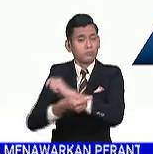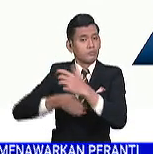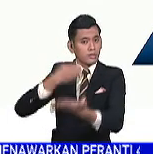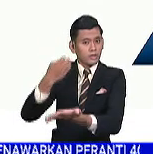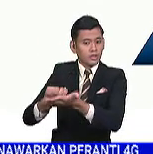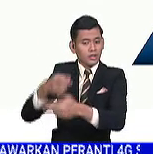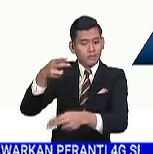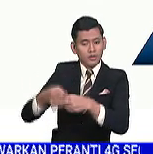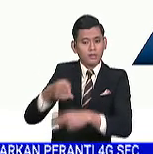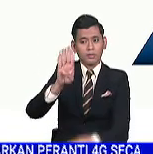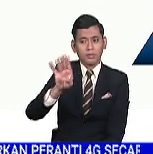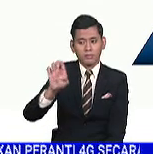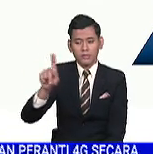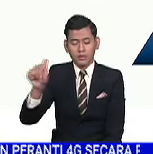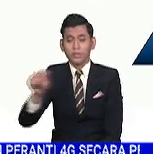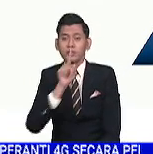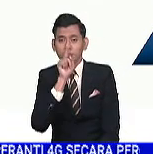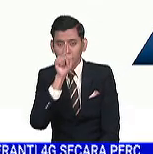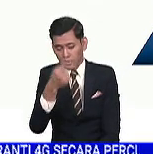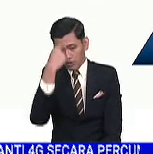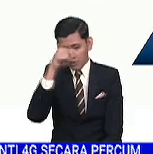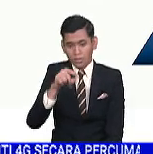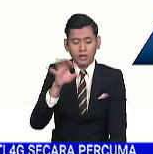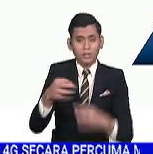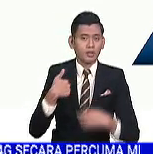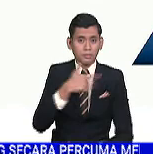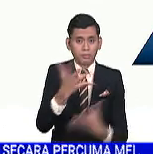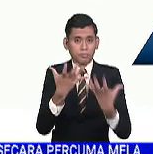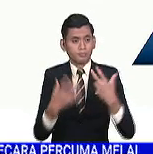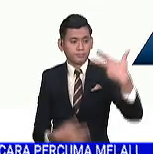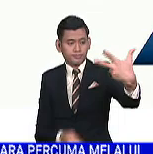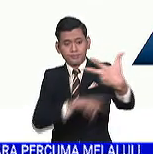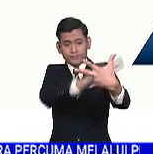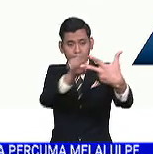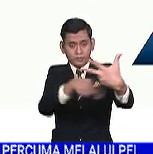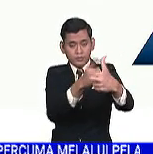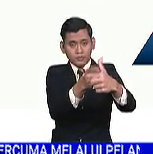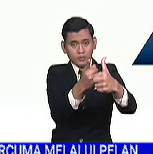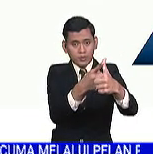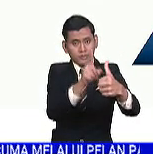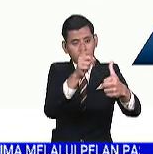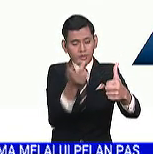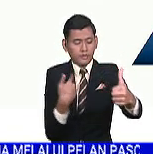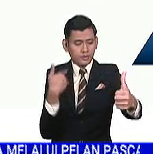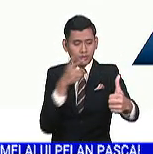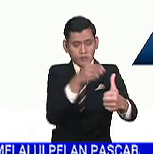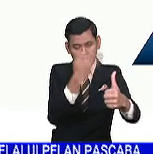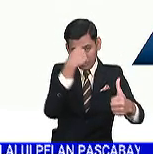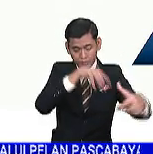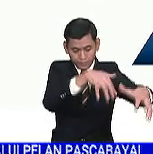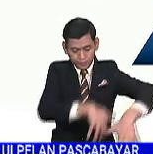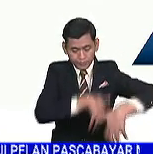ataupun beta. Yang merupakan, kalau kita nak KEGA 7 tersebut, ialah satu ialah pertanian dan